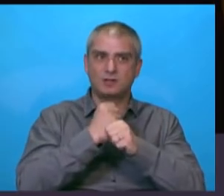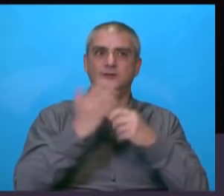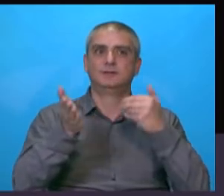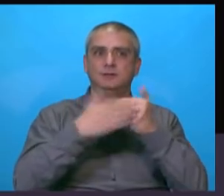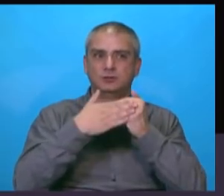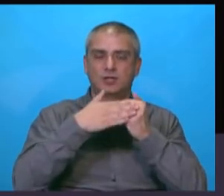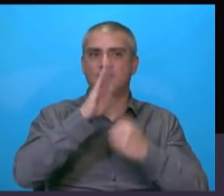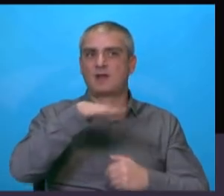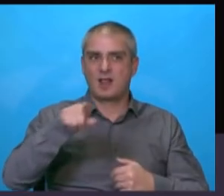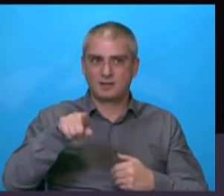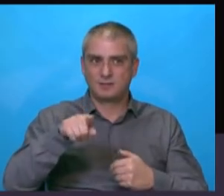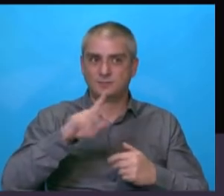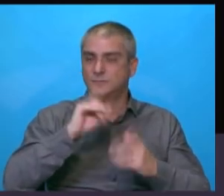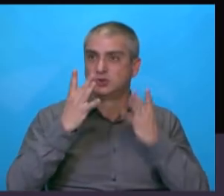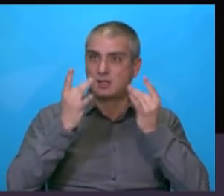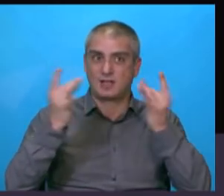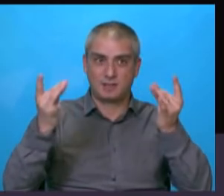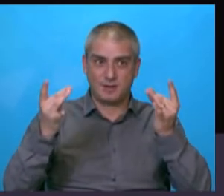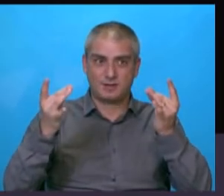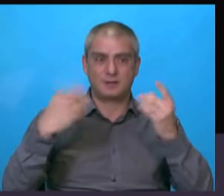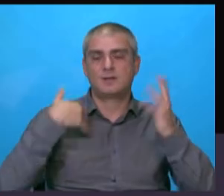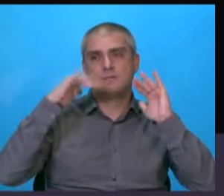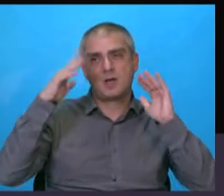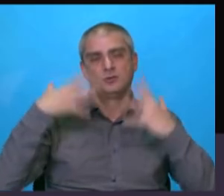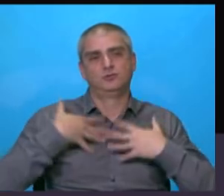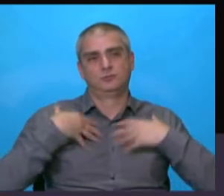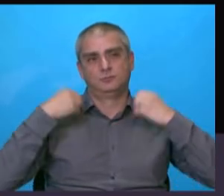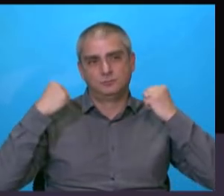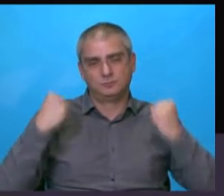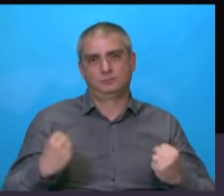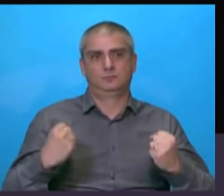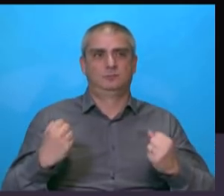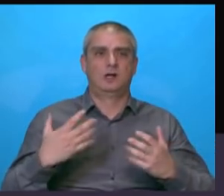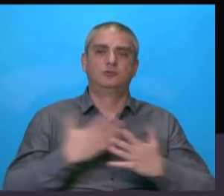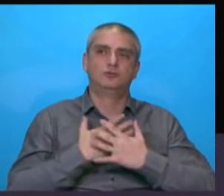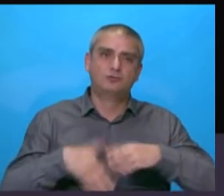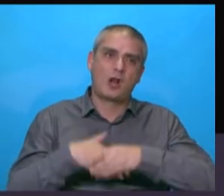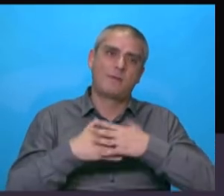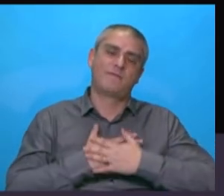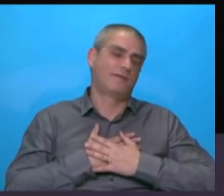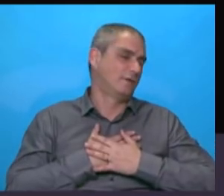from the, you know, coronavirus, like peace and love in the world. That's it.